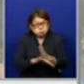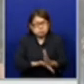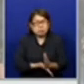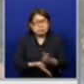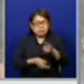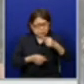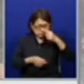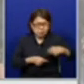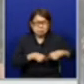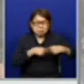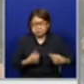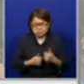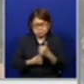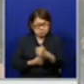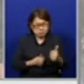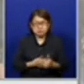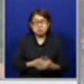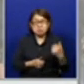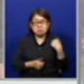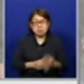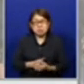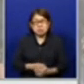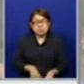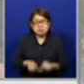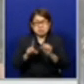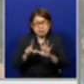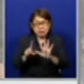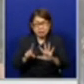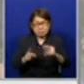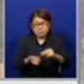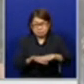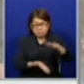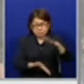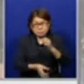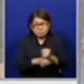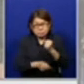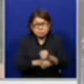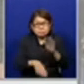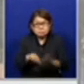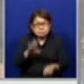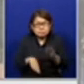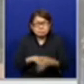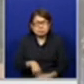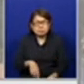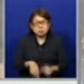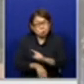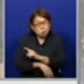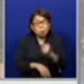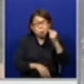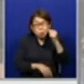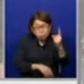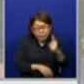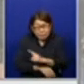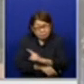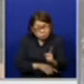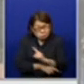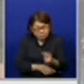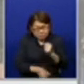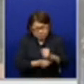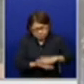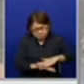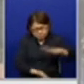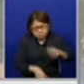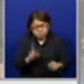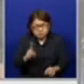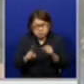แค่ 150,000 ลายและผลิตแค่ 1.35 ล้านชิ้นต่อวันน้อยมากนอกจากหน้าก